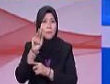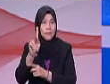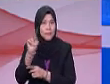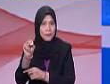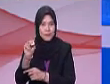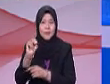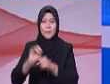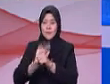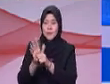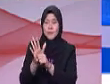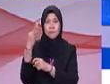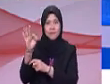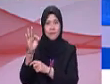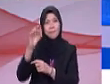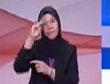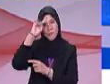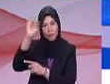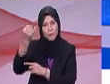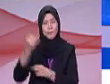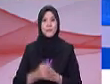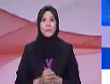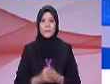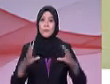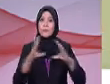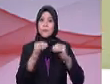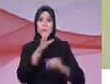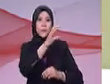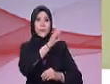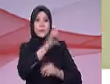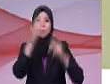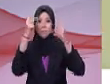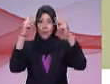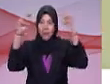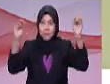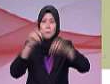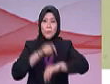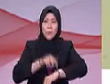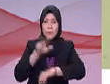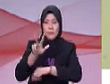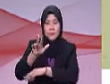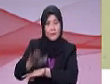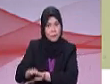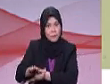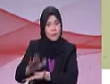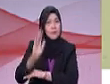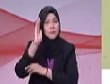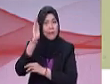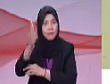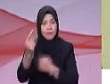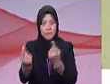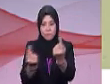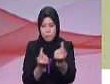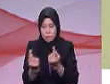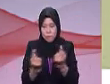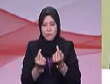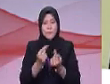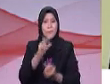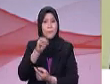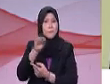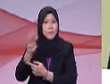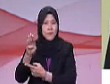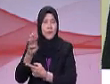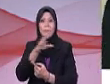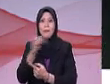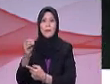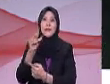MKN COVID-19 di Putrajaya. Mesyuarat di Pengerusi Kabinet Perdana Menteri pada pukul 3 petang itu akan turut dihadiri semua Menteri Besar dan